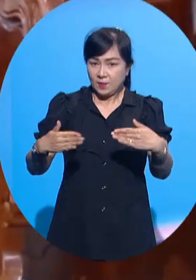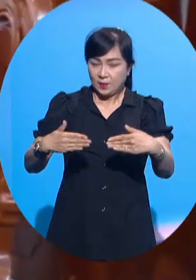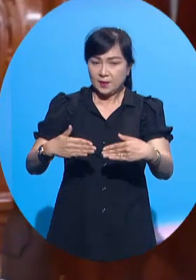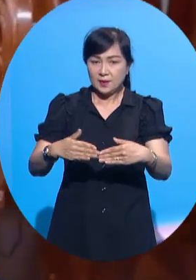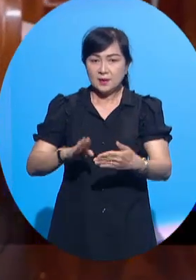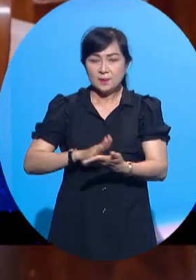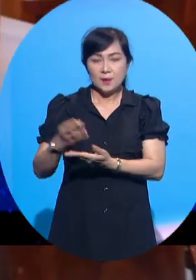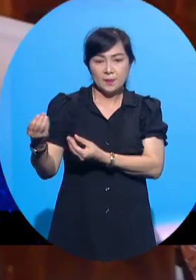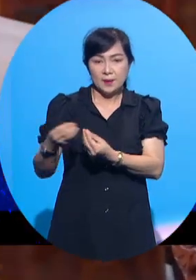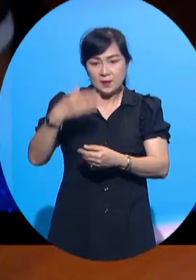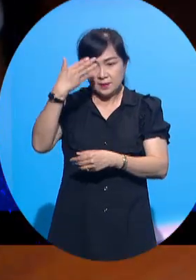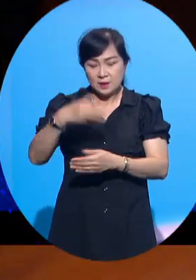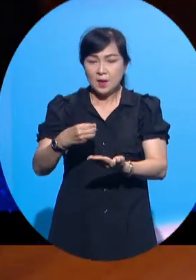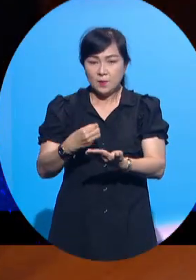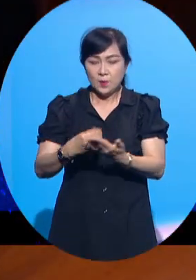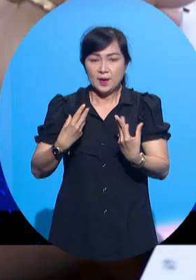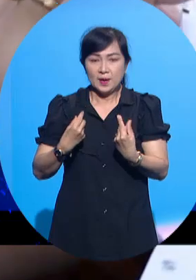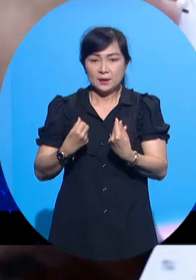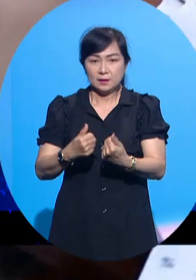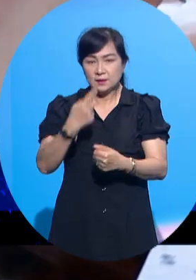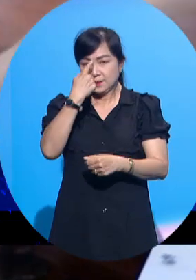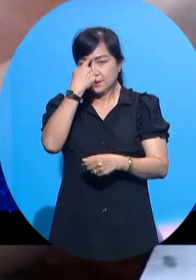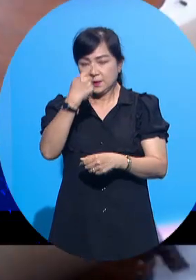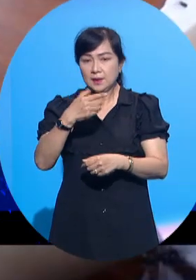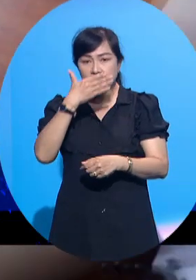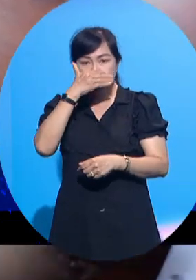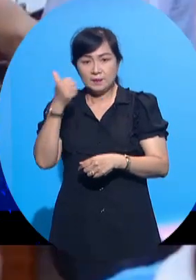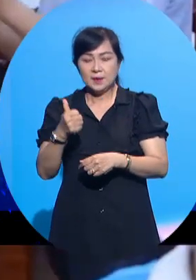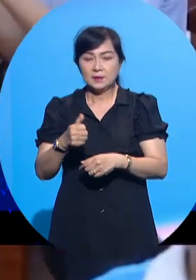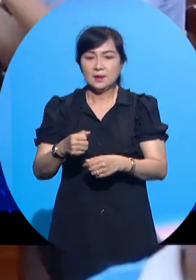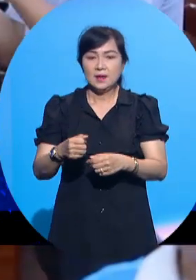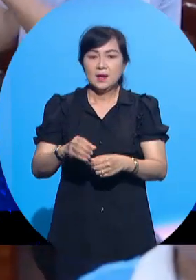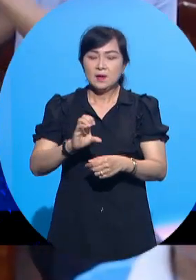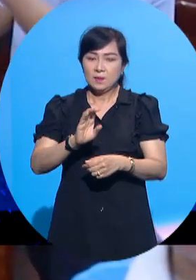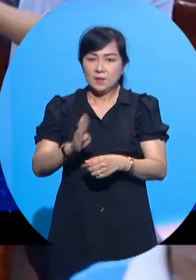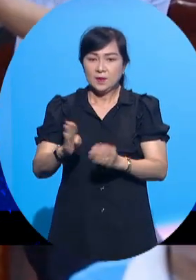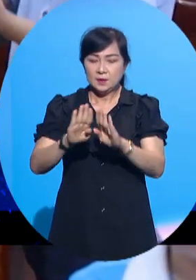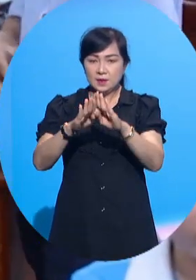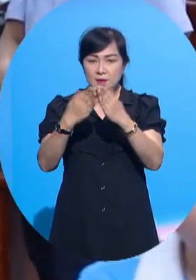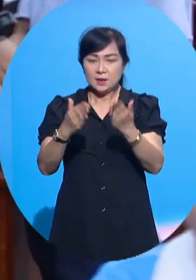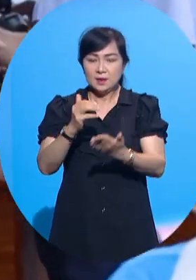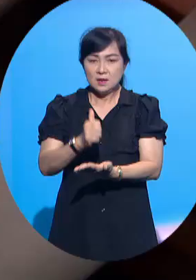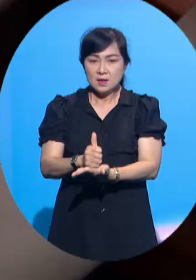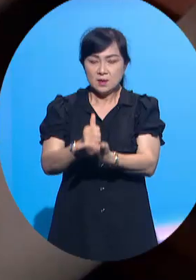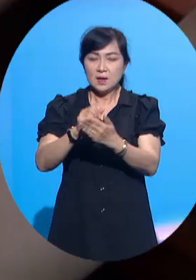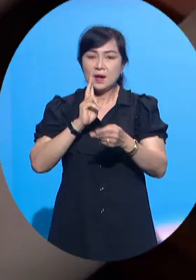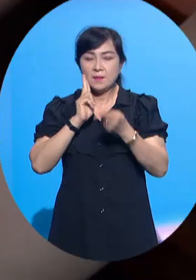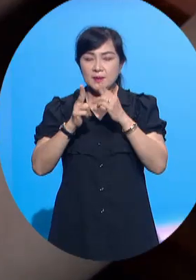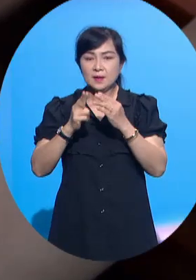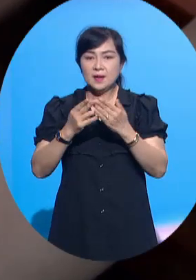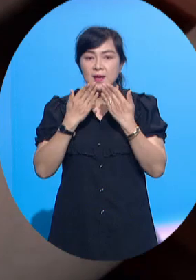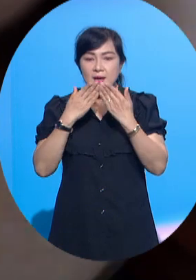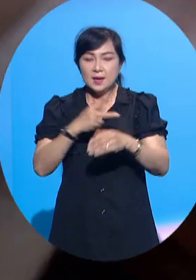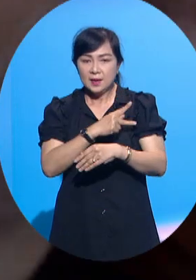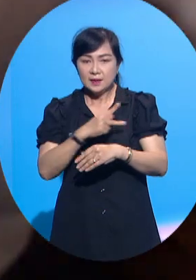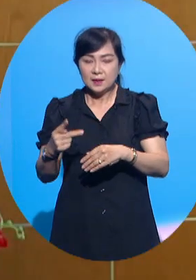đảm bảo mang lại trải nghiệm mua sắm trực tuyến an toàn và tin cậy đặc biệt nên tán này cũng Triển khai nhiều chương trình ưu đại hấp dẫn tr ân khách hàng